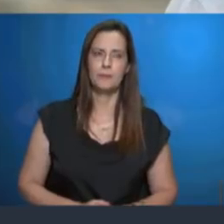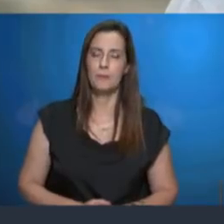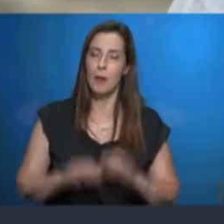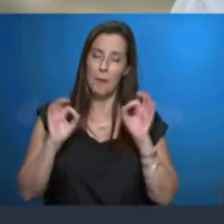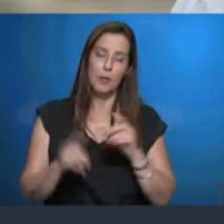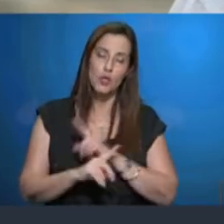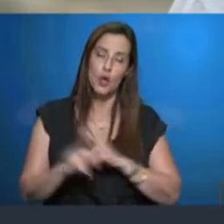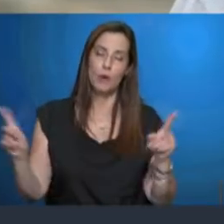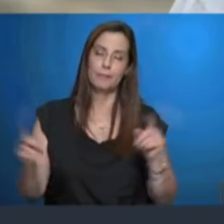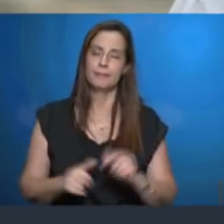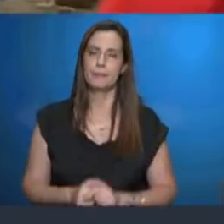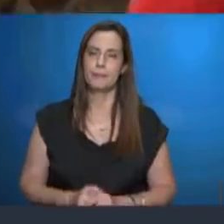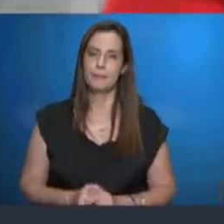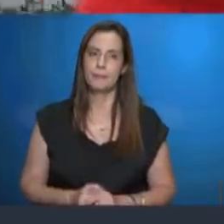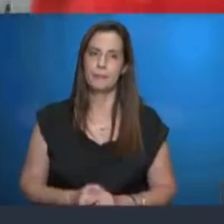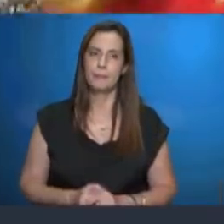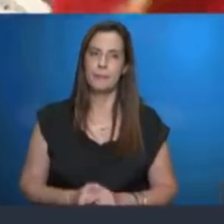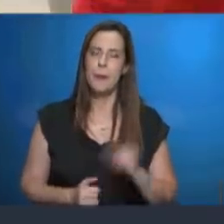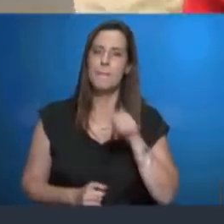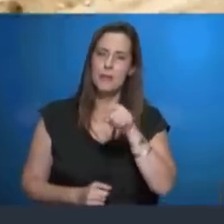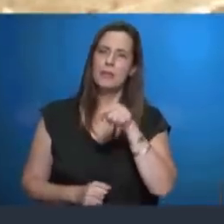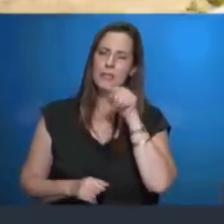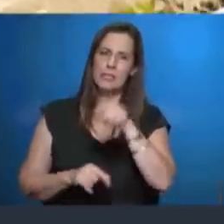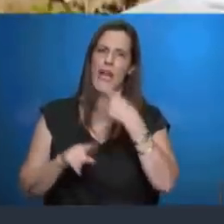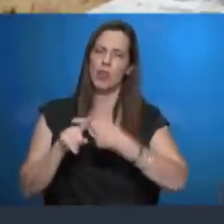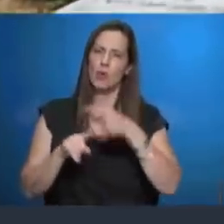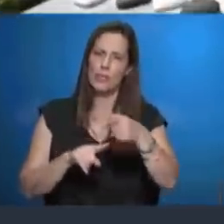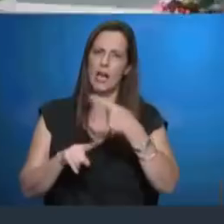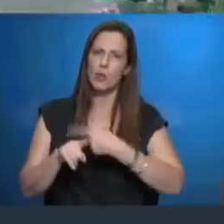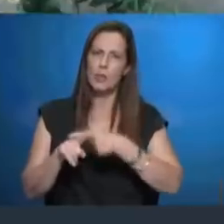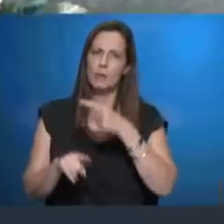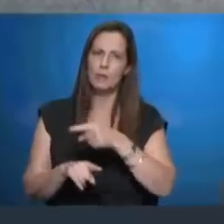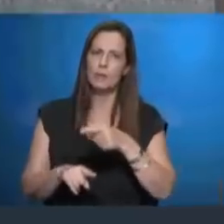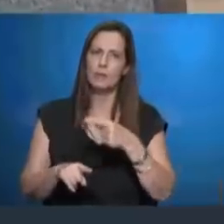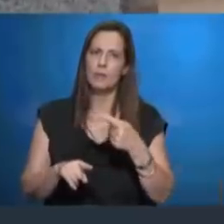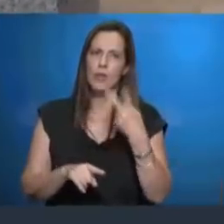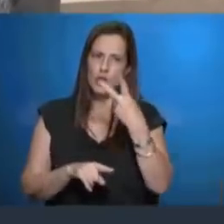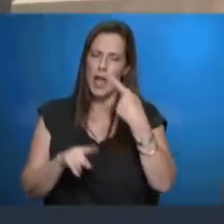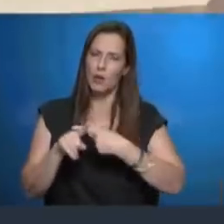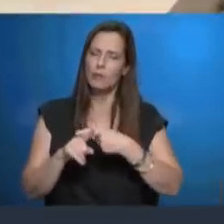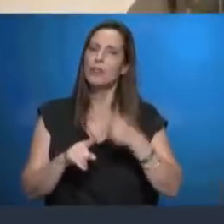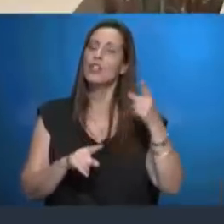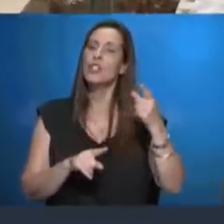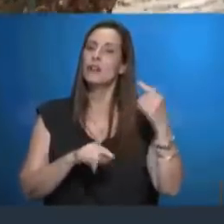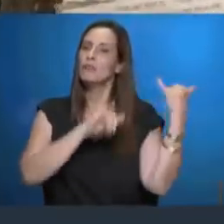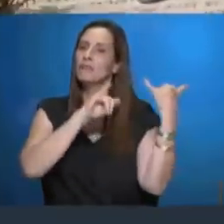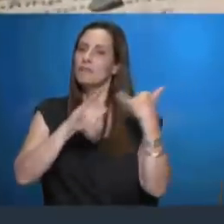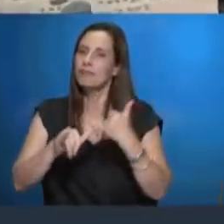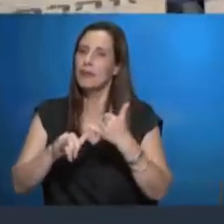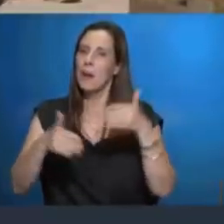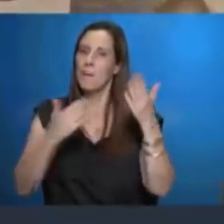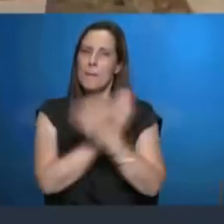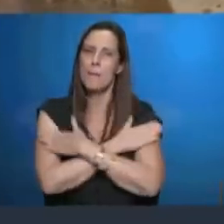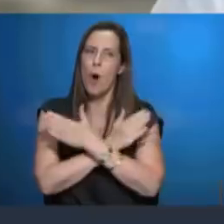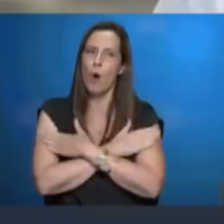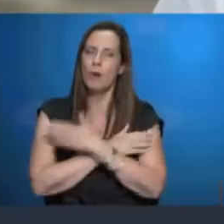במפורש, לא. וזה מי? הדודים. הדודים, שני הדודים. שהביאו אותם ממרוקו. התבקשתי לעשות